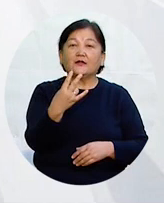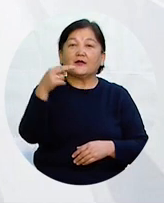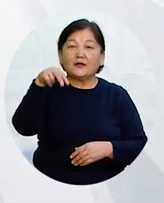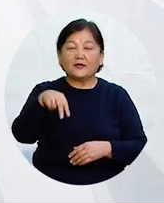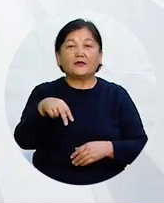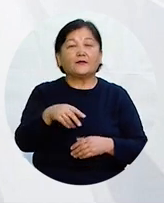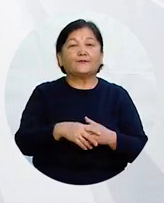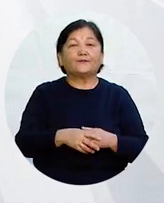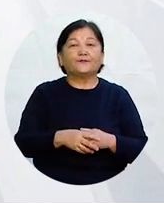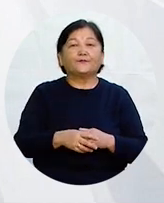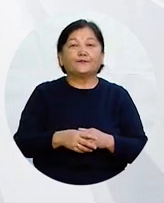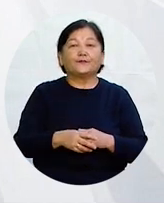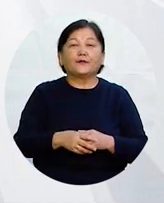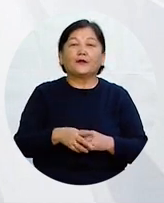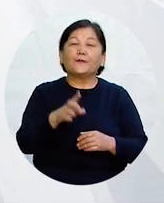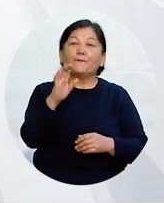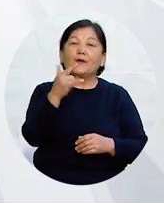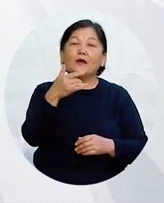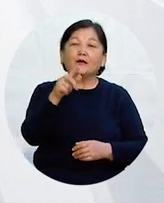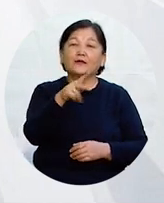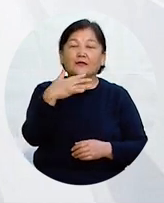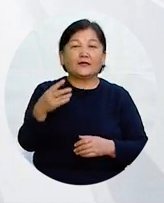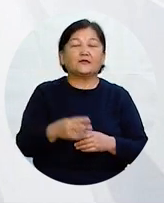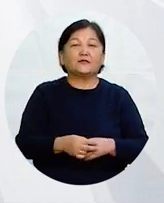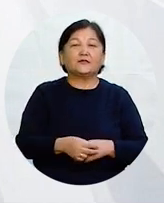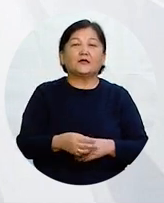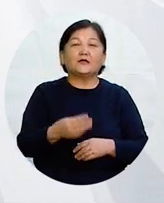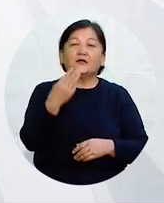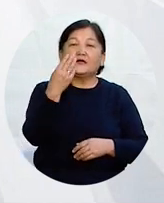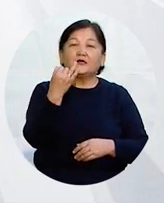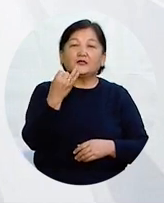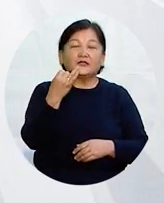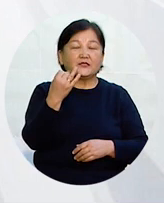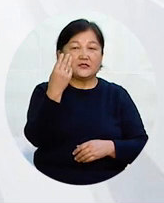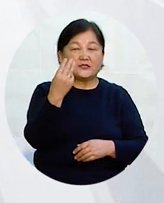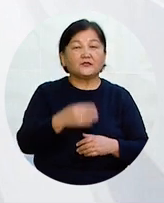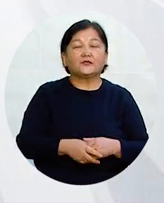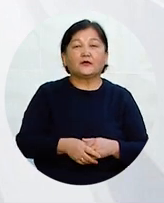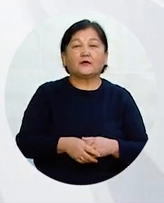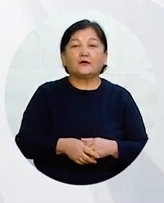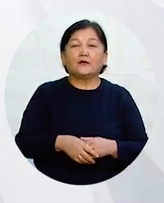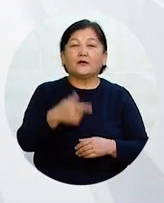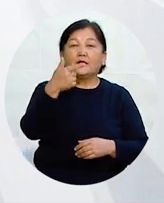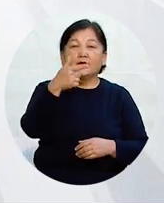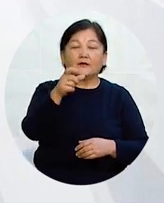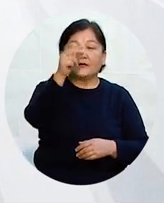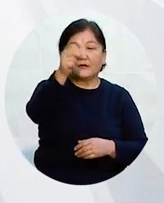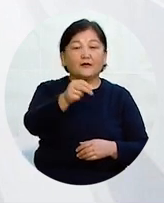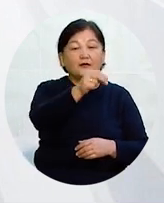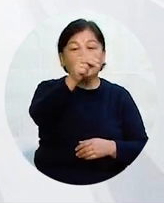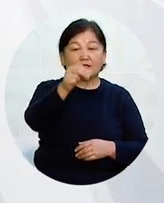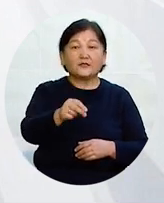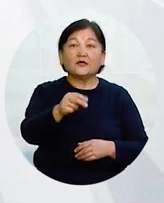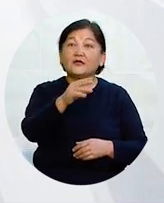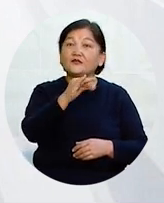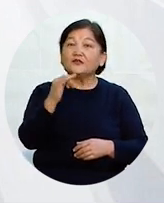Р. За, мөн байдлын эсхий дагавар, ишгүй гэдэг дагавар залгахаар гэдэс жиргэлдэг. За, үүнийг бид